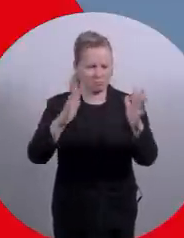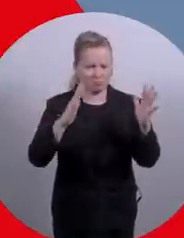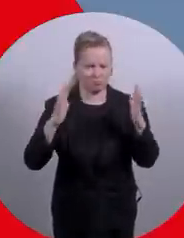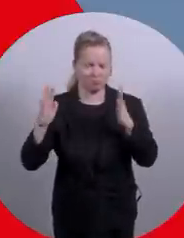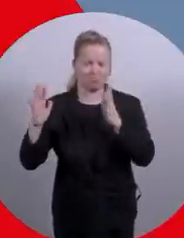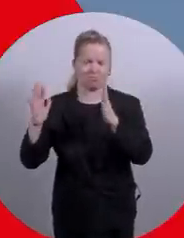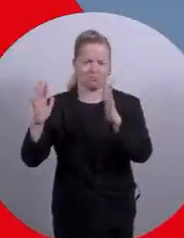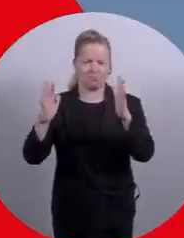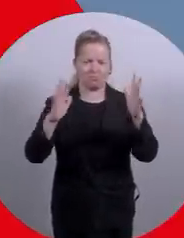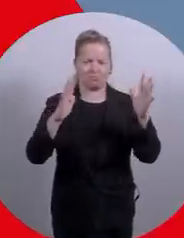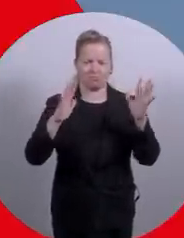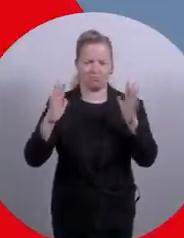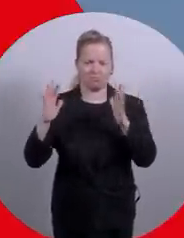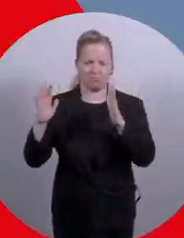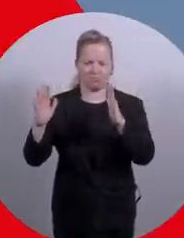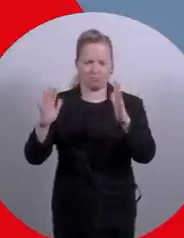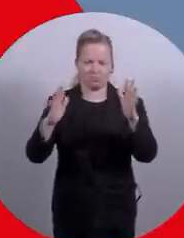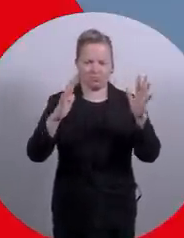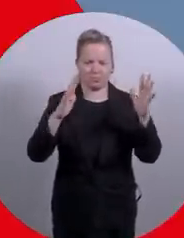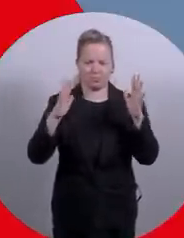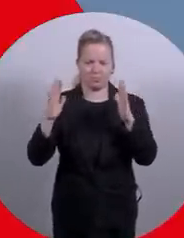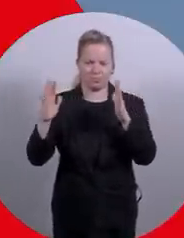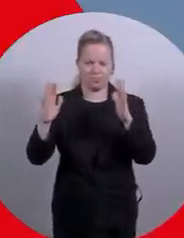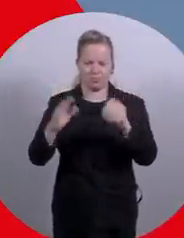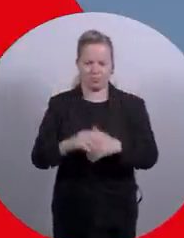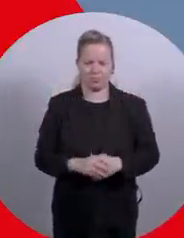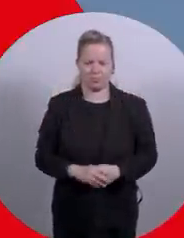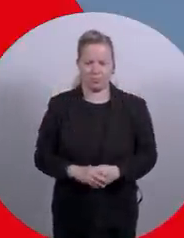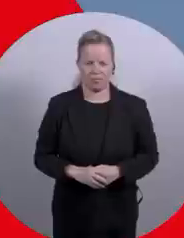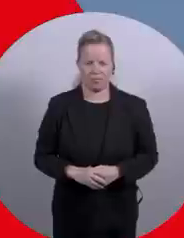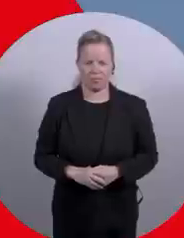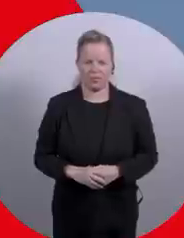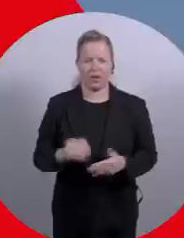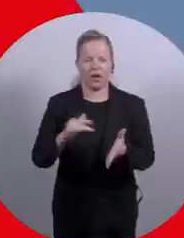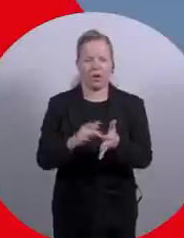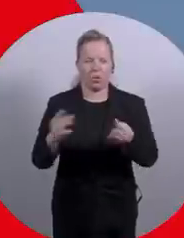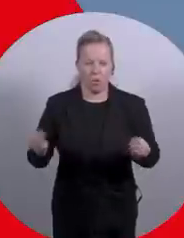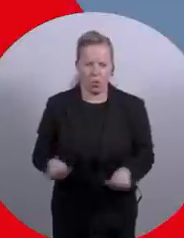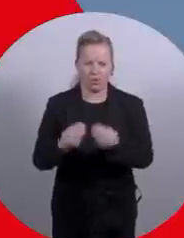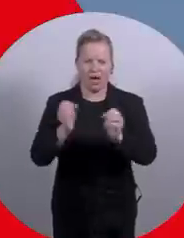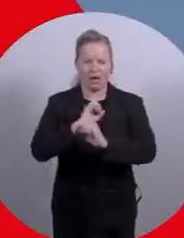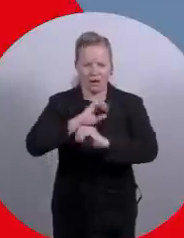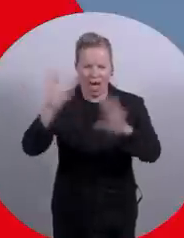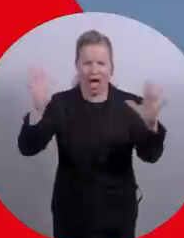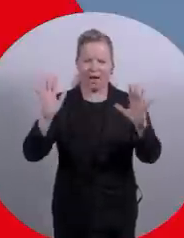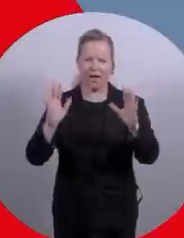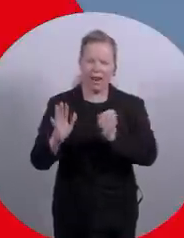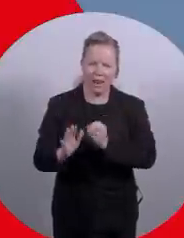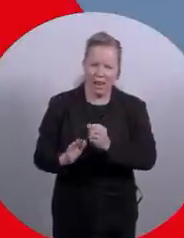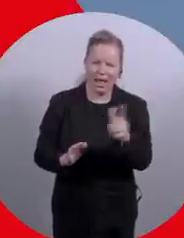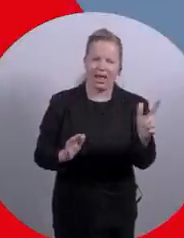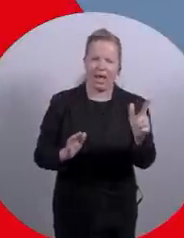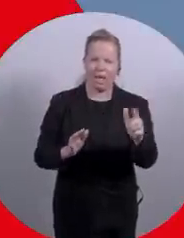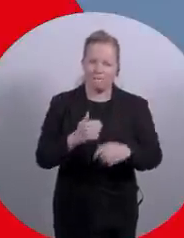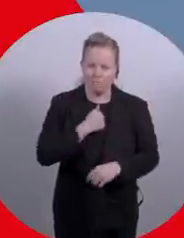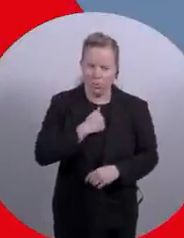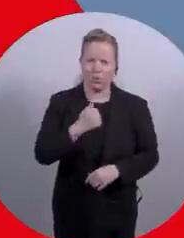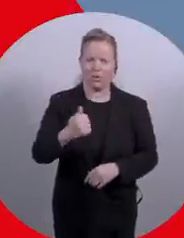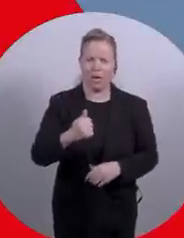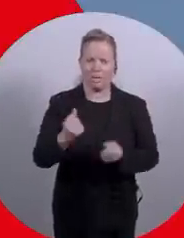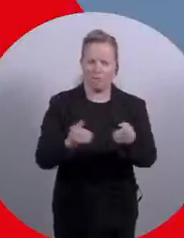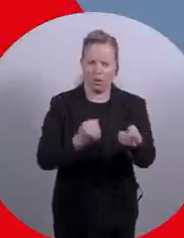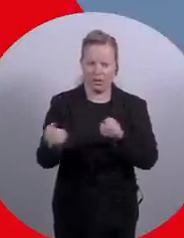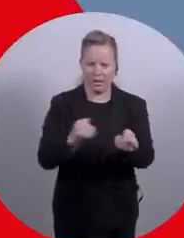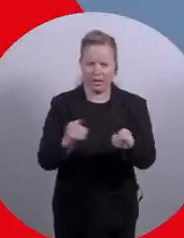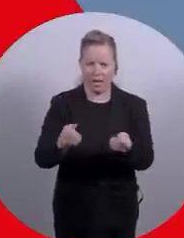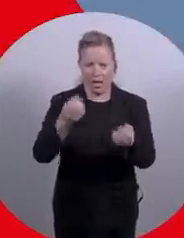und das ist das ist weil wir diese klare diese linke diese mutige Politik Leben und das ist auch meiner Pell